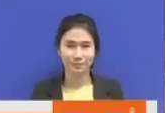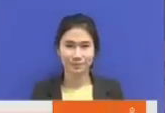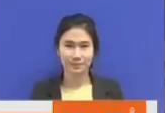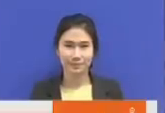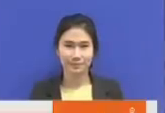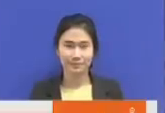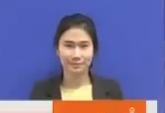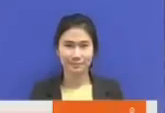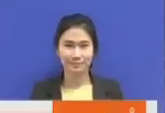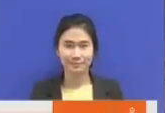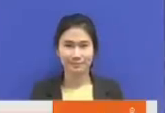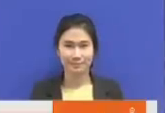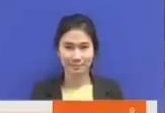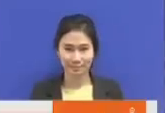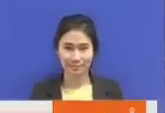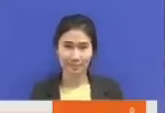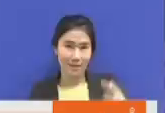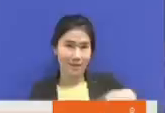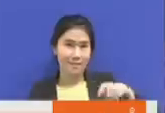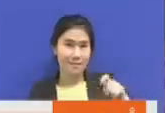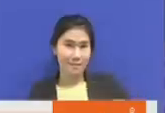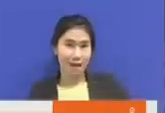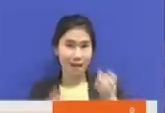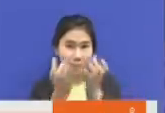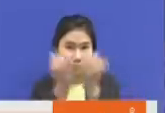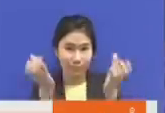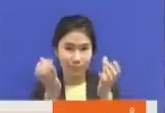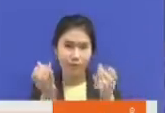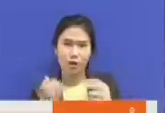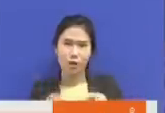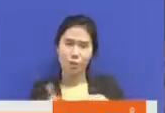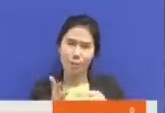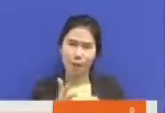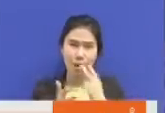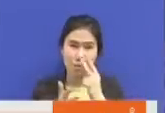เมื่อศาลรัฐธรรมนูญใช้ 1